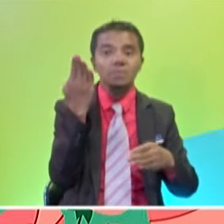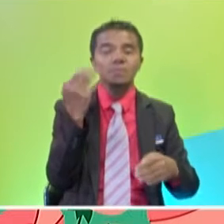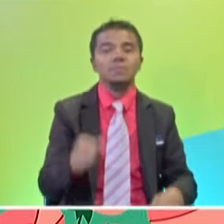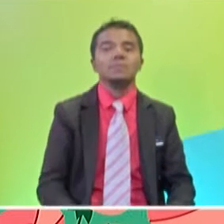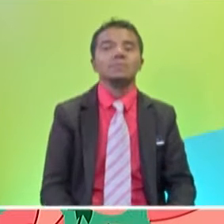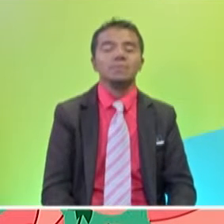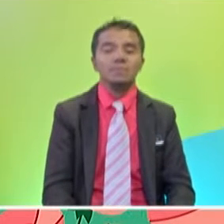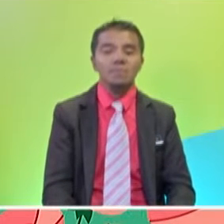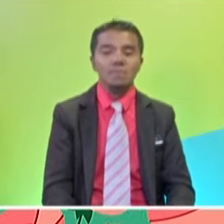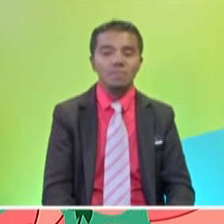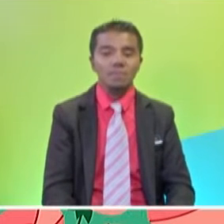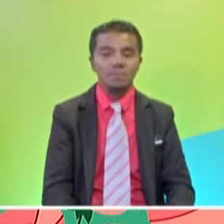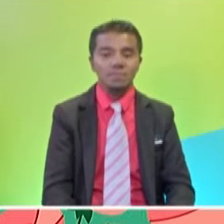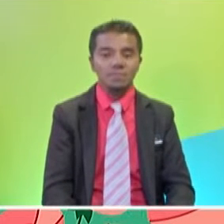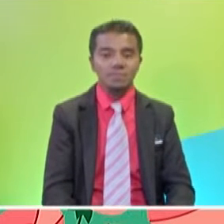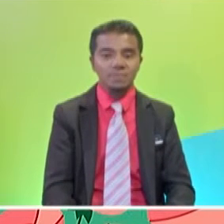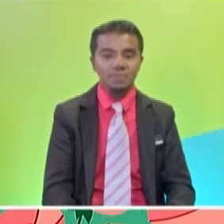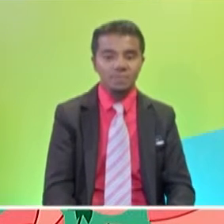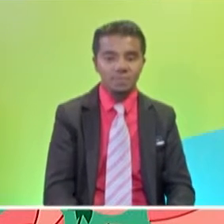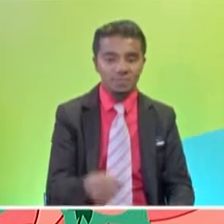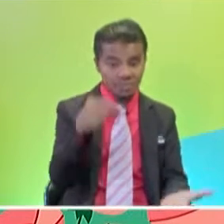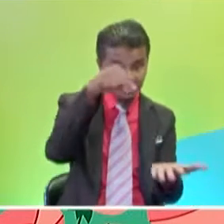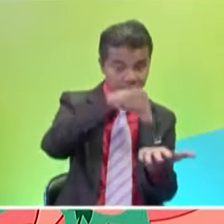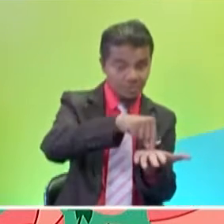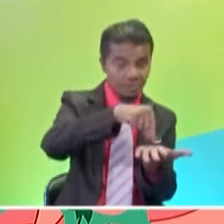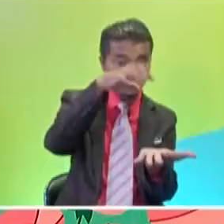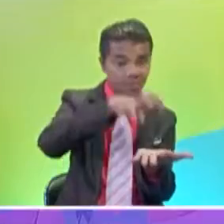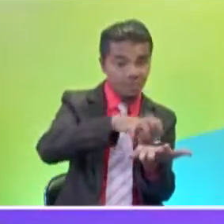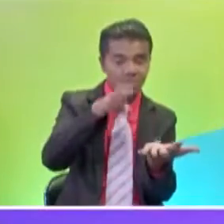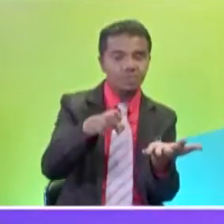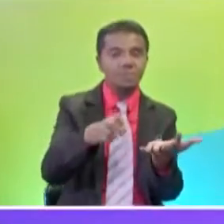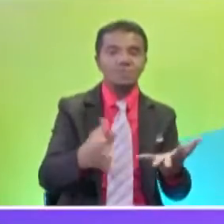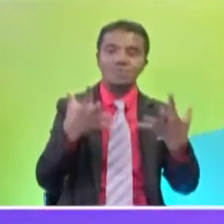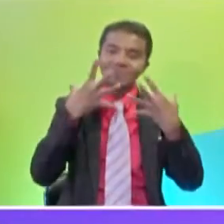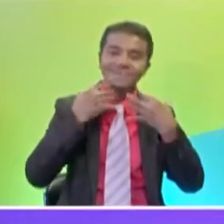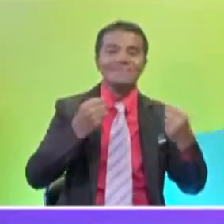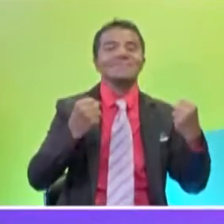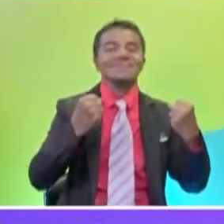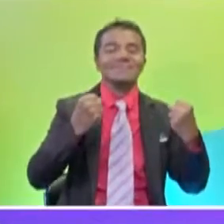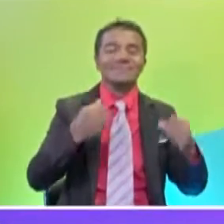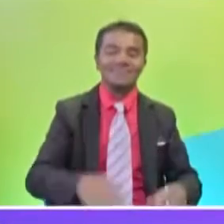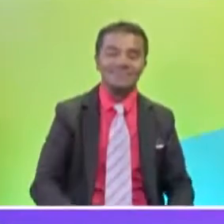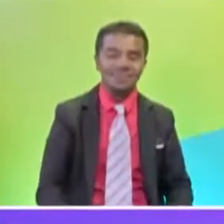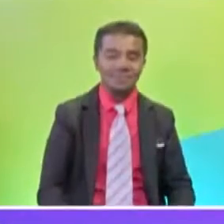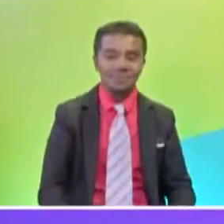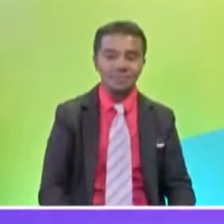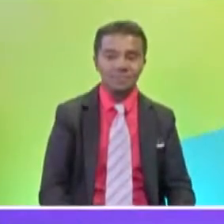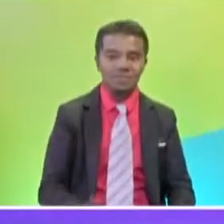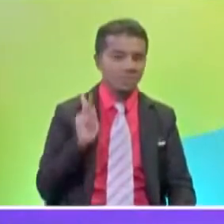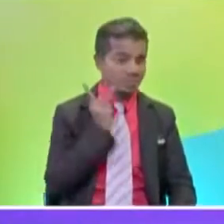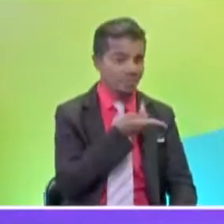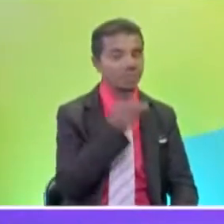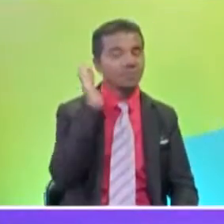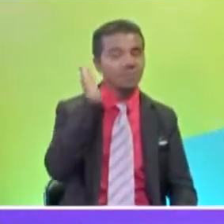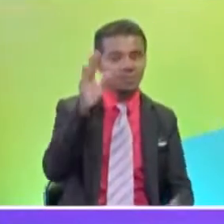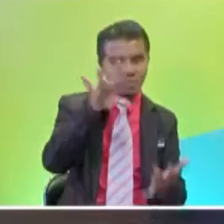benih yang sehat, contohnya yang ini cikgu. Ini contohnya ada sini. Okey, kita akan pilih biji benih yang macam